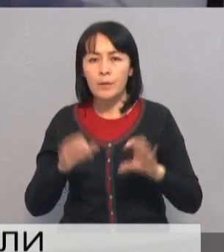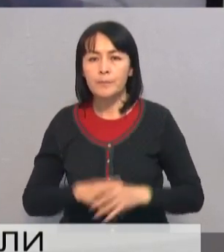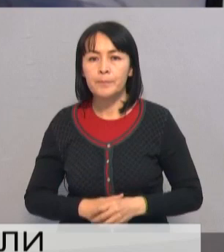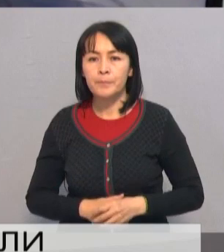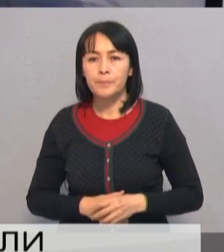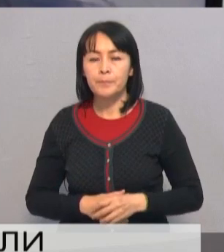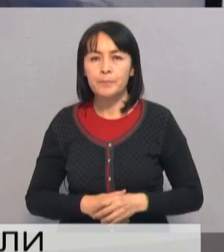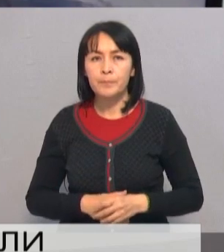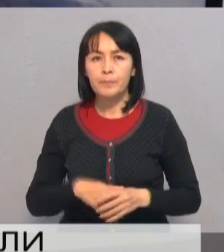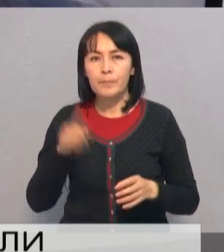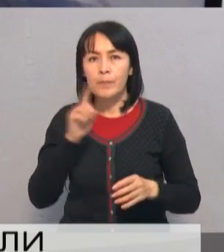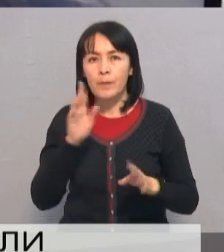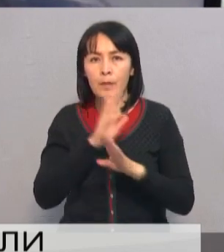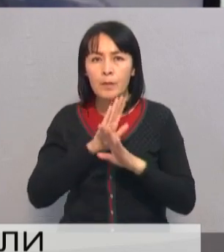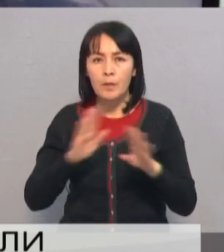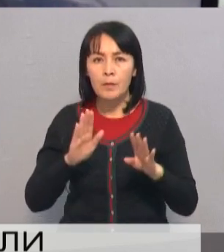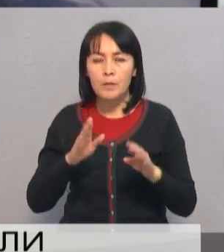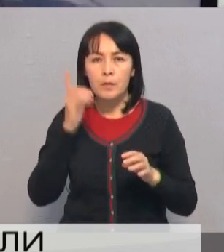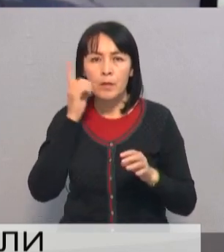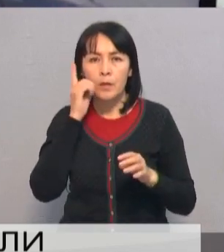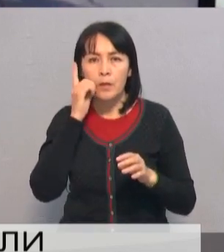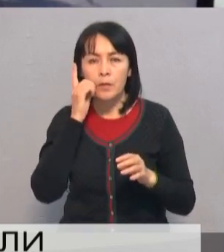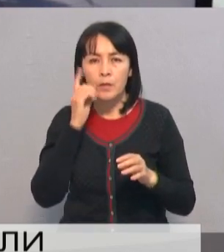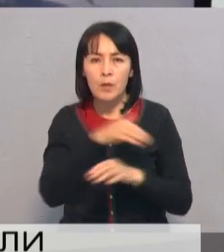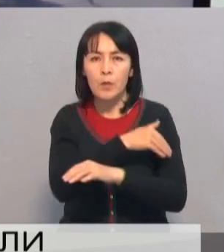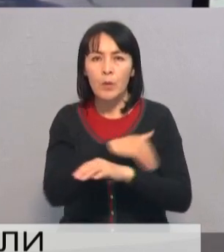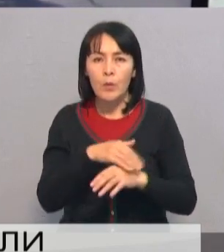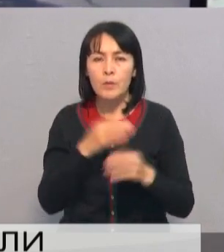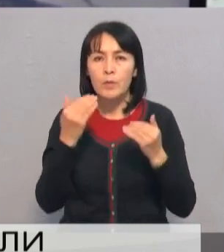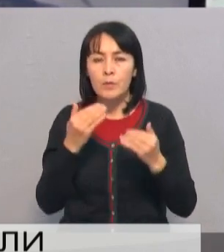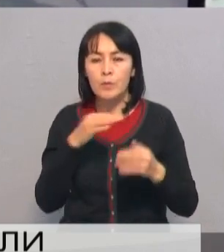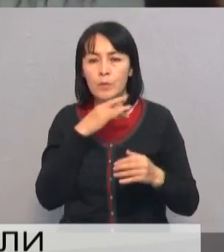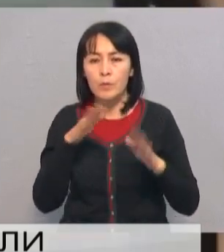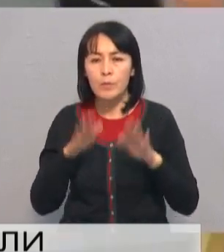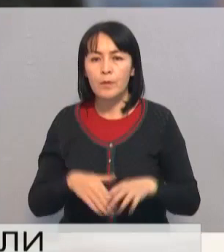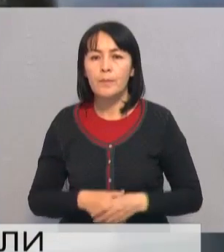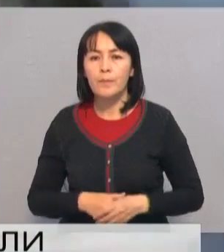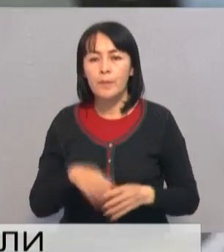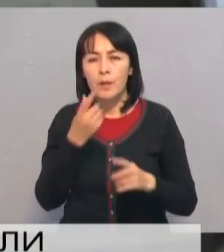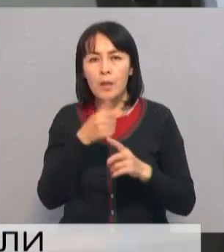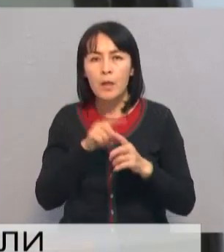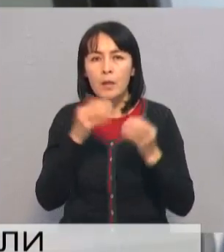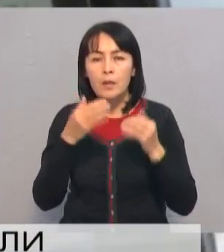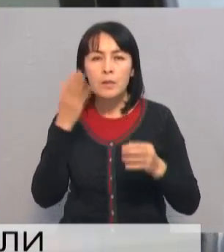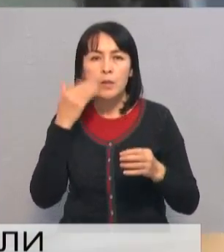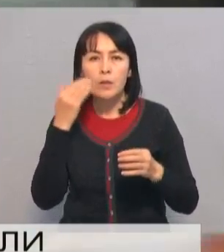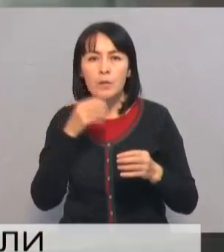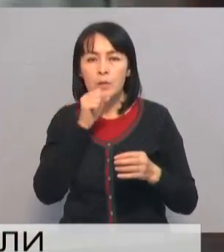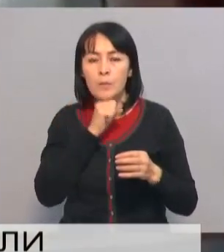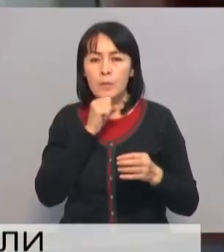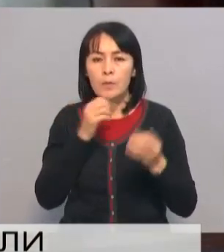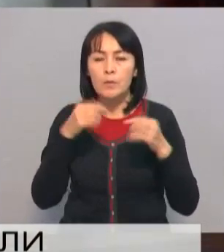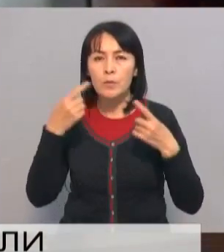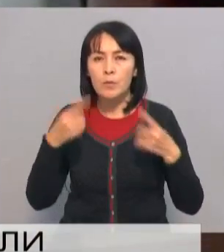беседу о том, что не стоит выставлять гаджет на показ на улице и в общественных местах. Это провоцирует на легкий способ